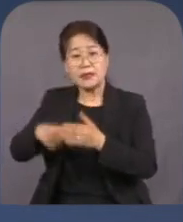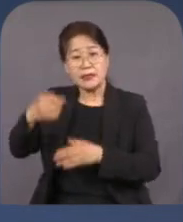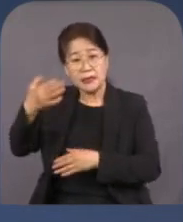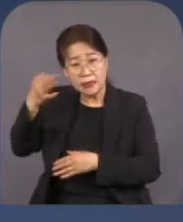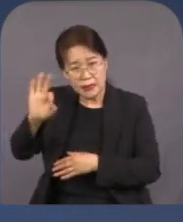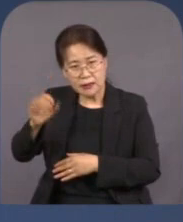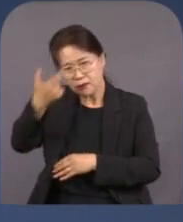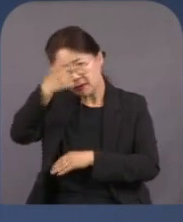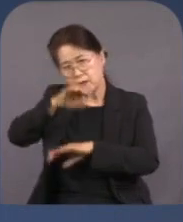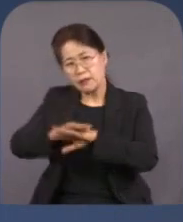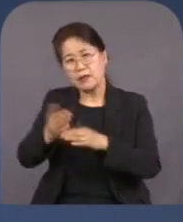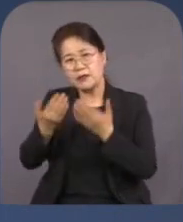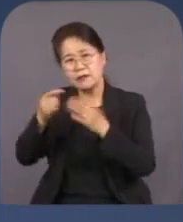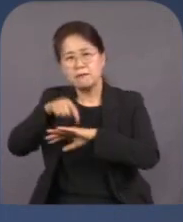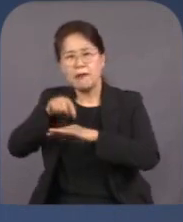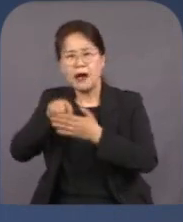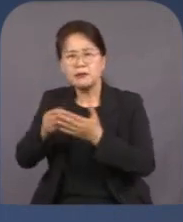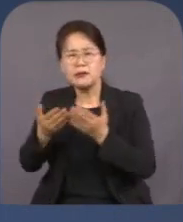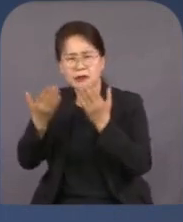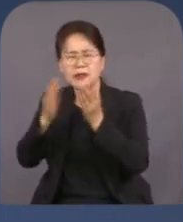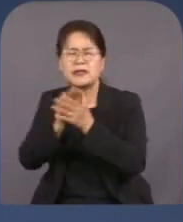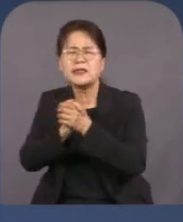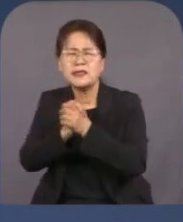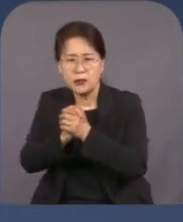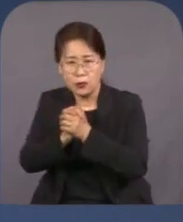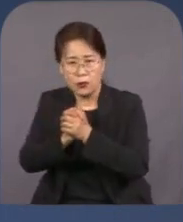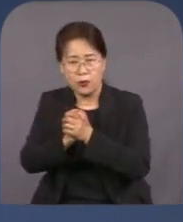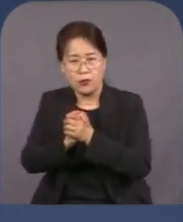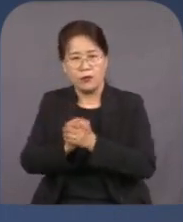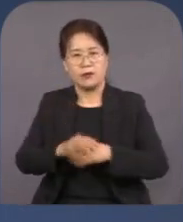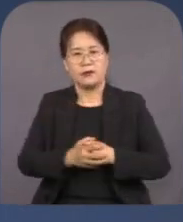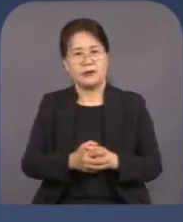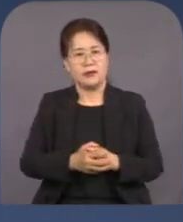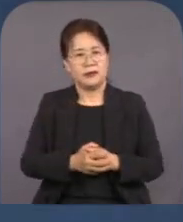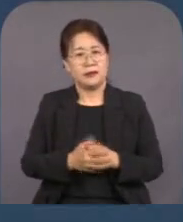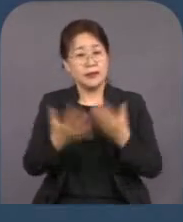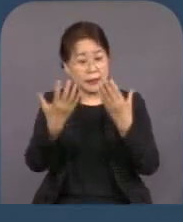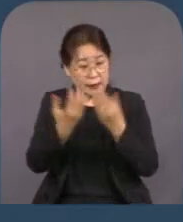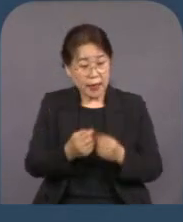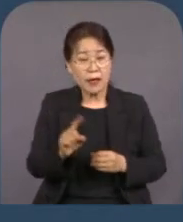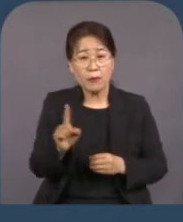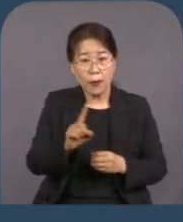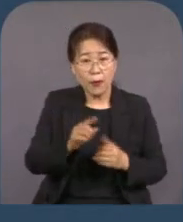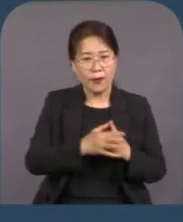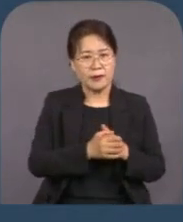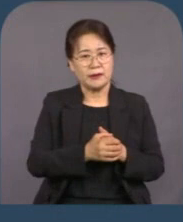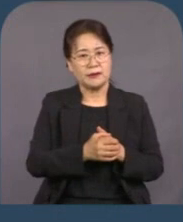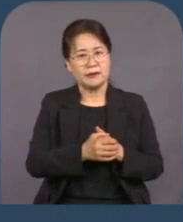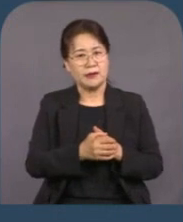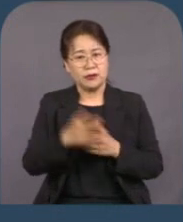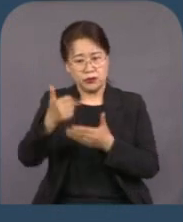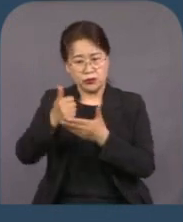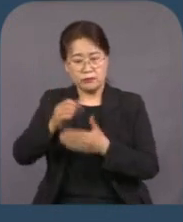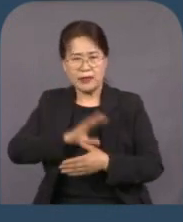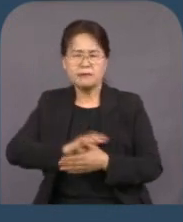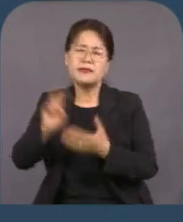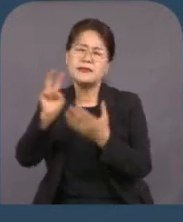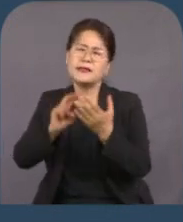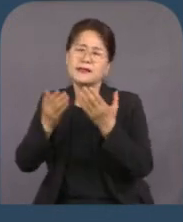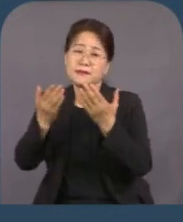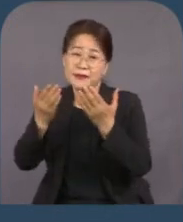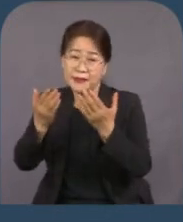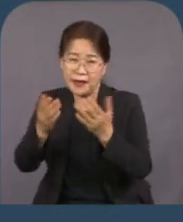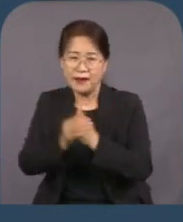예배하는 마음으로 드리는 기도를 말해요 자 우리 한번 예를 들어보면 이렇습니다 주님의 이름을 찬양합니다